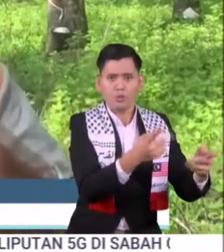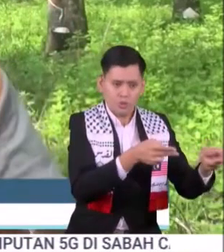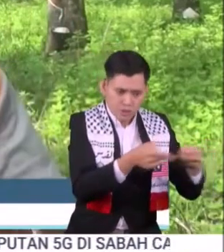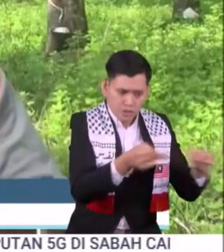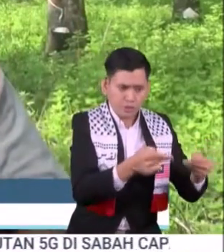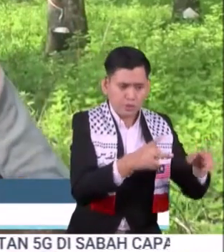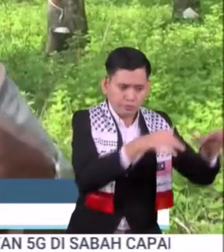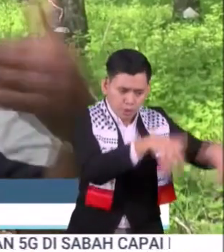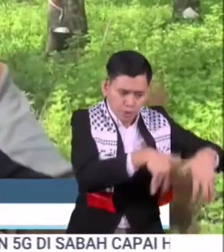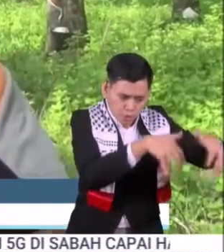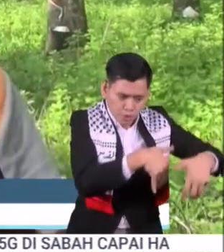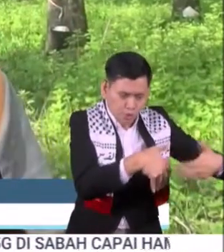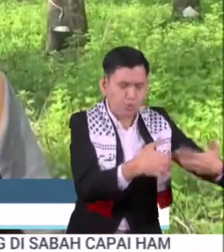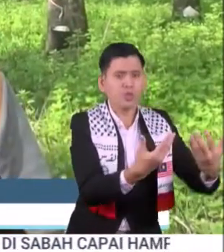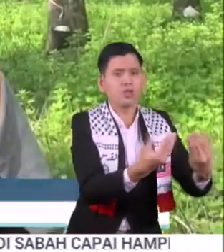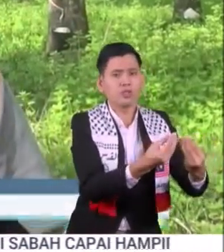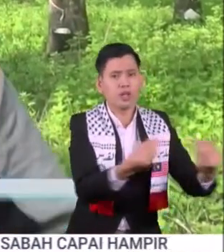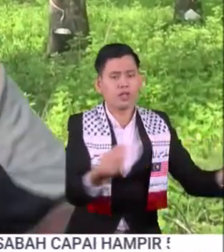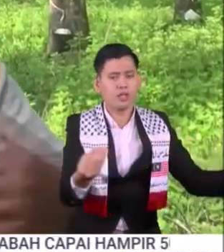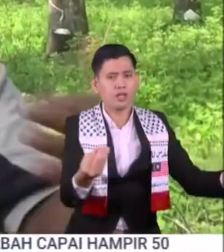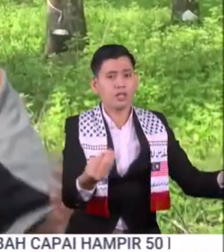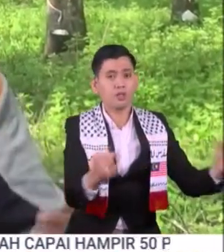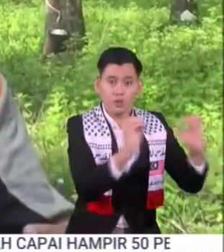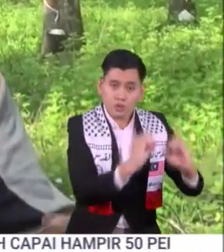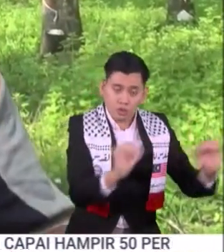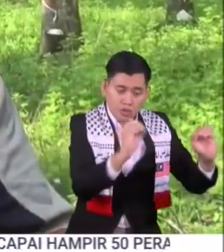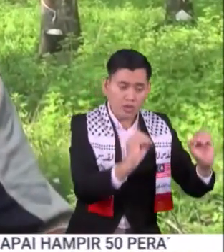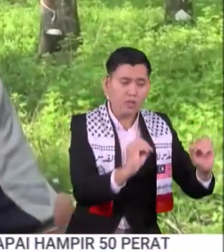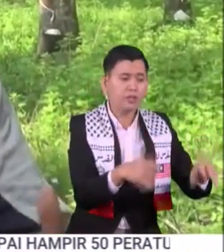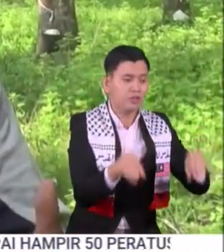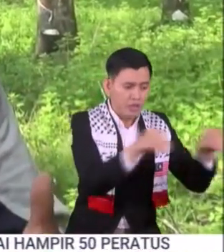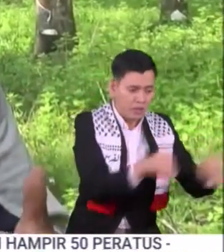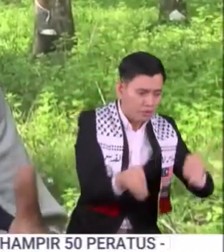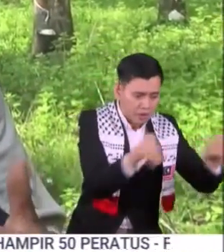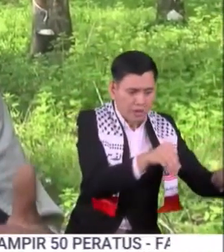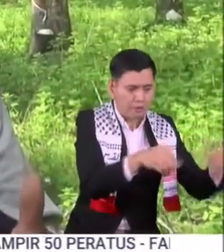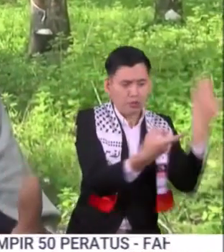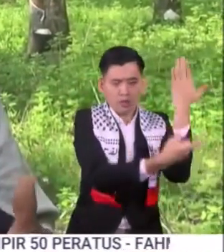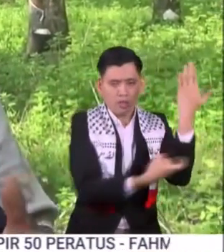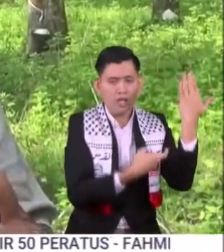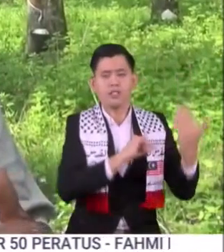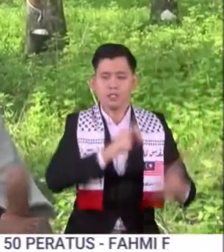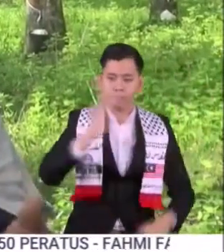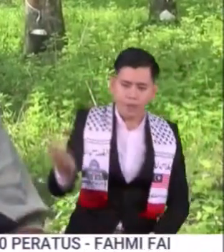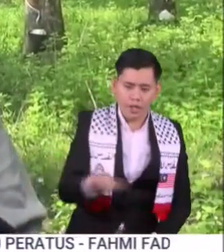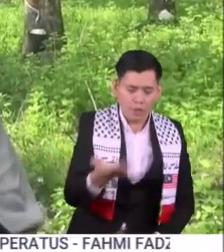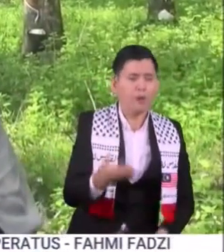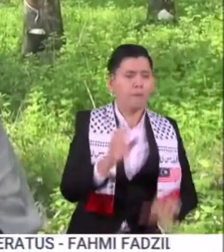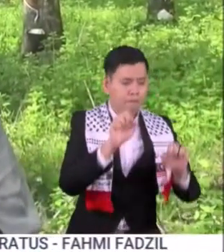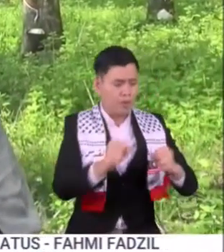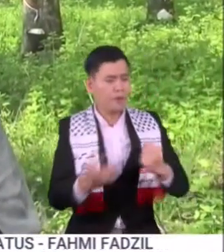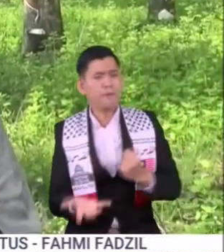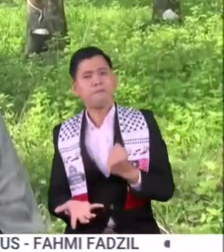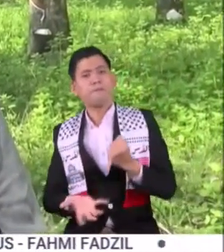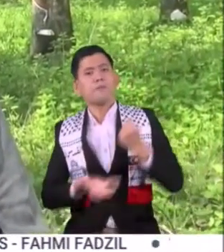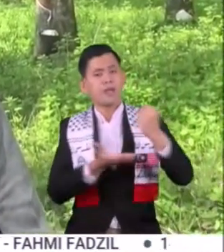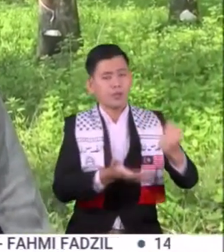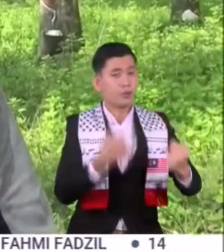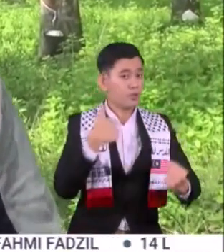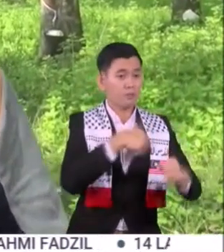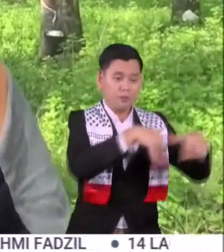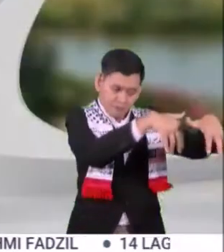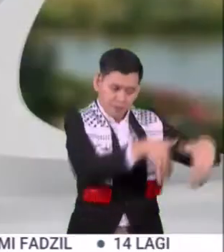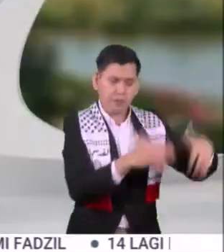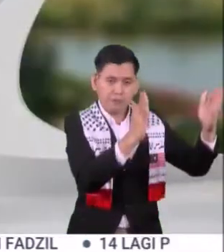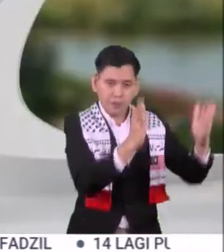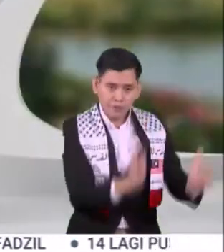usaha kerajaan untuk membangunkan tanah terbiar dengan tanaman getah saya sangat-sangat mengalukanlah dan dapat membantu pekebun kecil